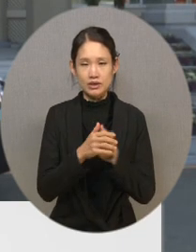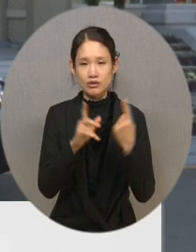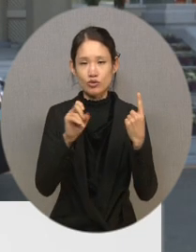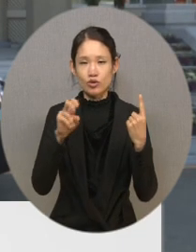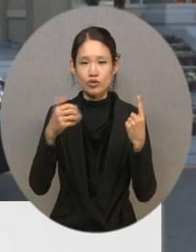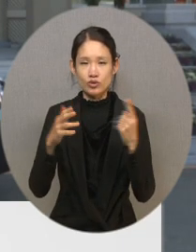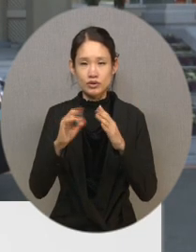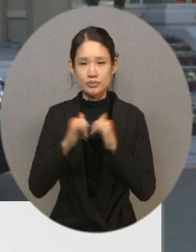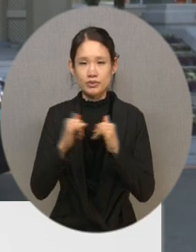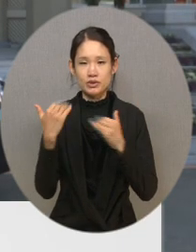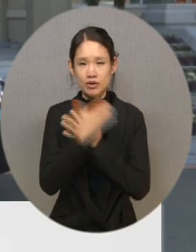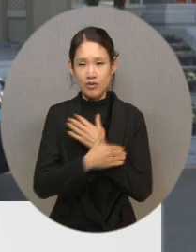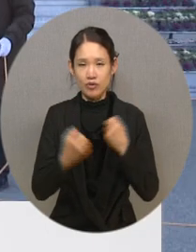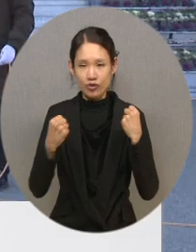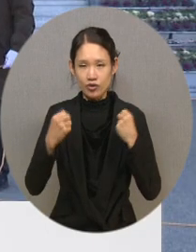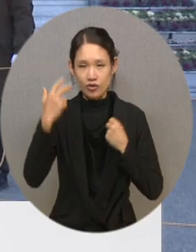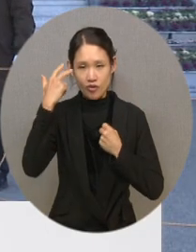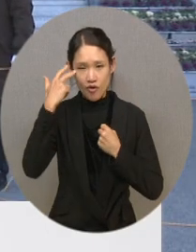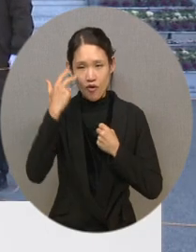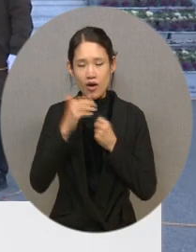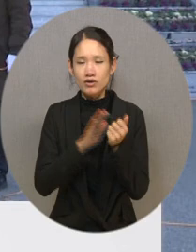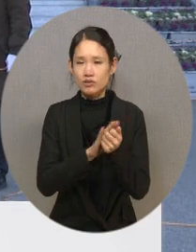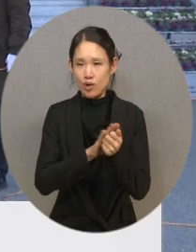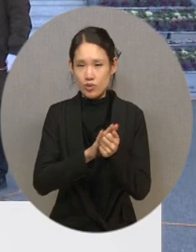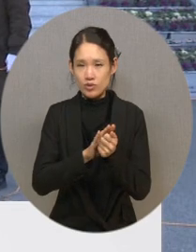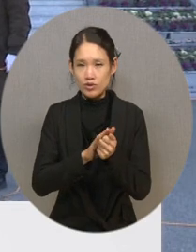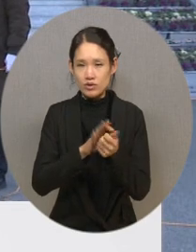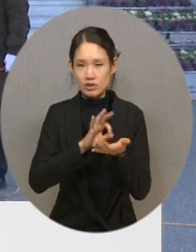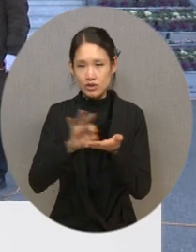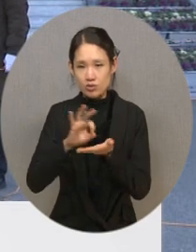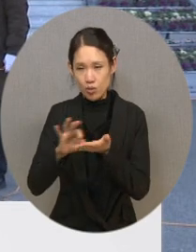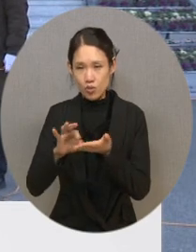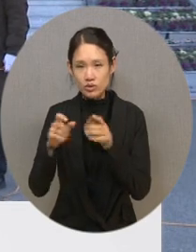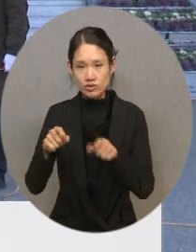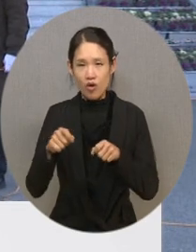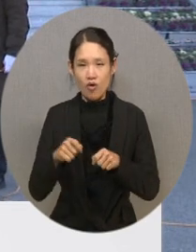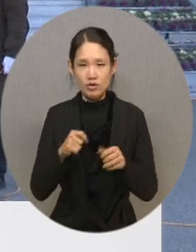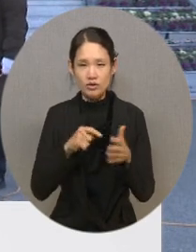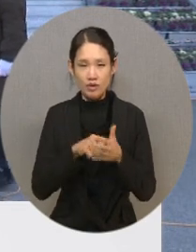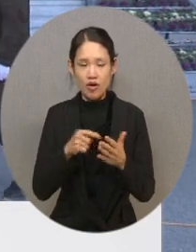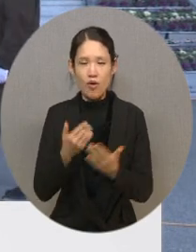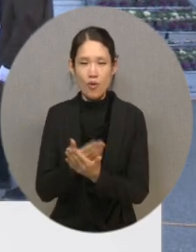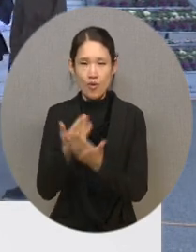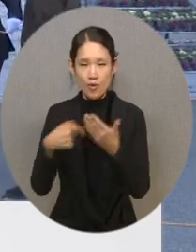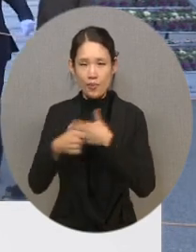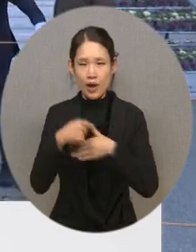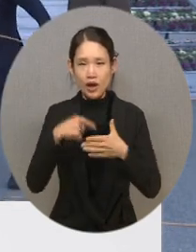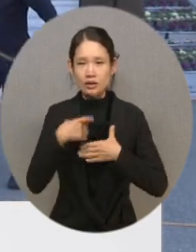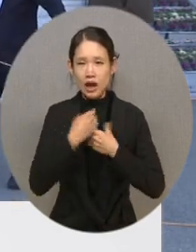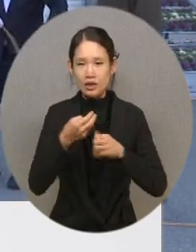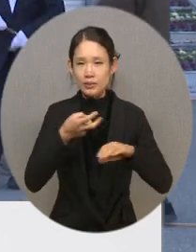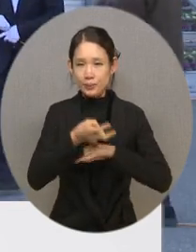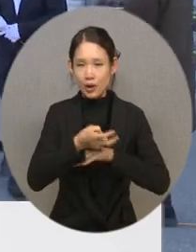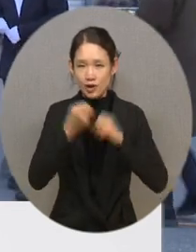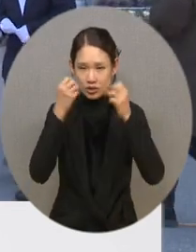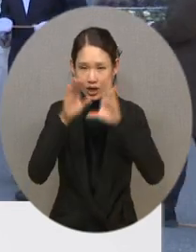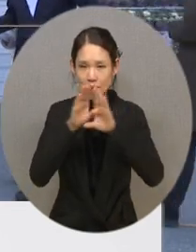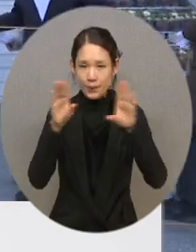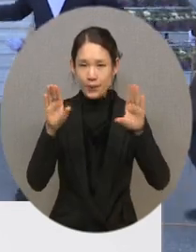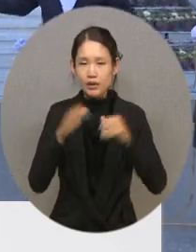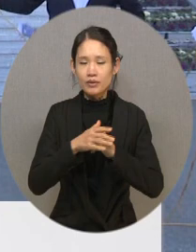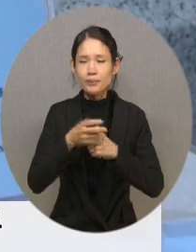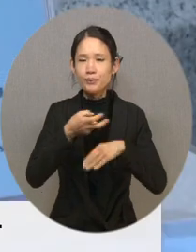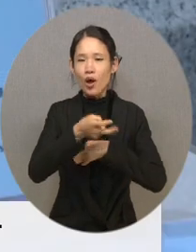시민의 정신건강서비스 이용과 접근성 향상을 위한 마을 안심버스 제막식을 갖고 버스 첫 운행을